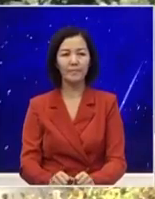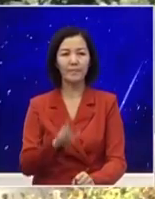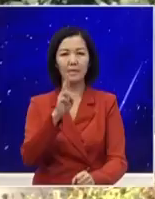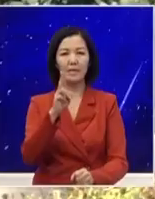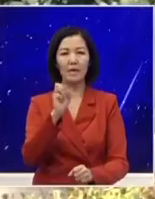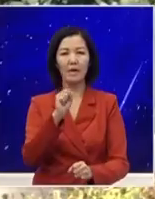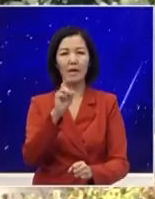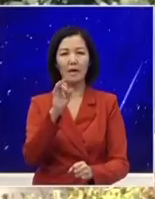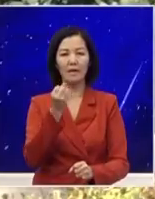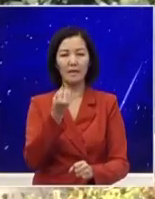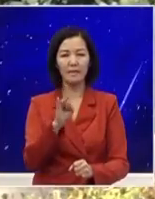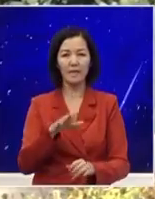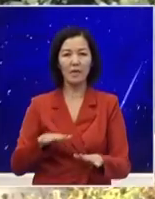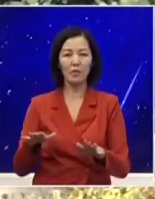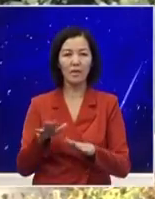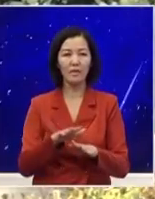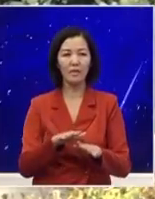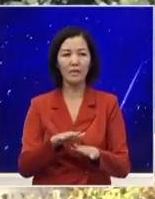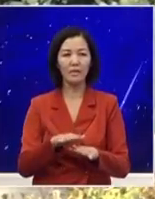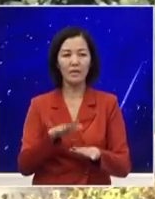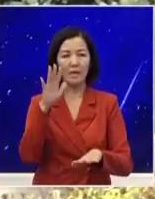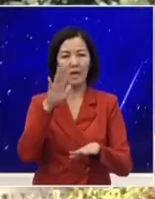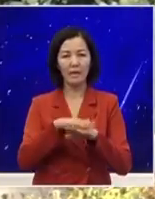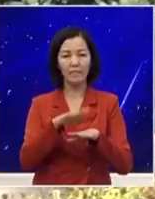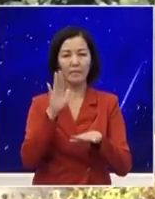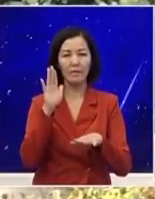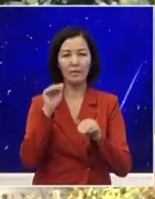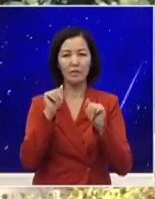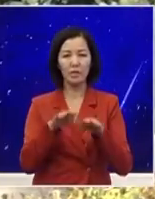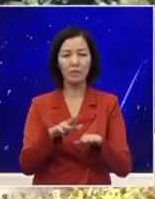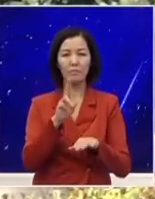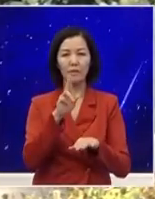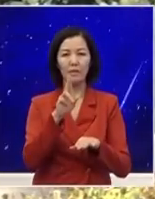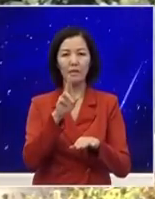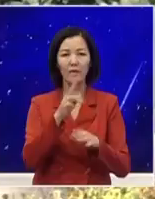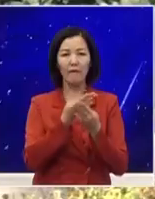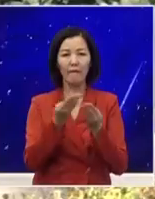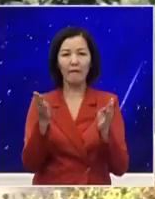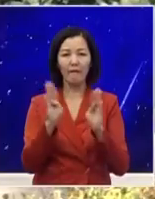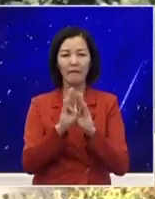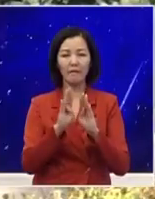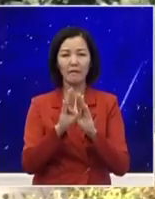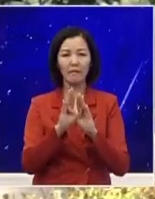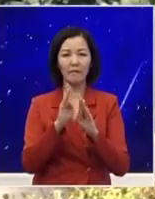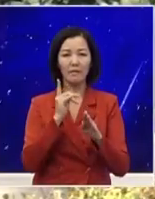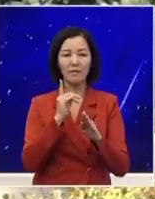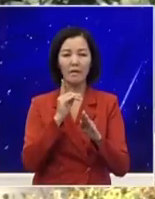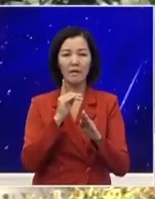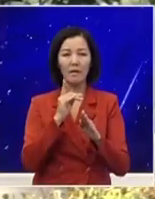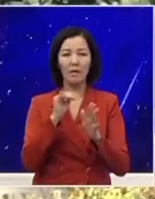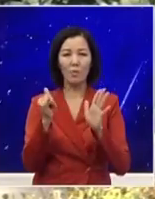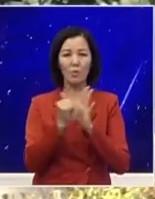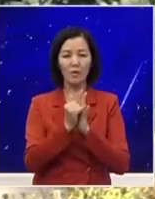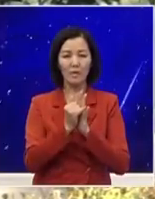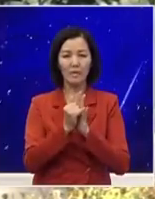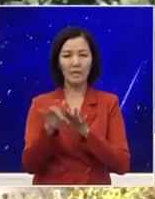Қарасай ауданының Ұмтыл ауылдық округінің әкімінің шешімімен карантин орнатылды. Сол карантин